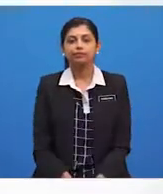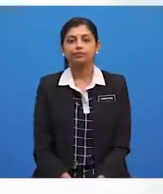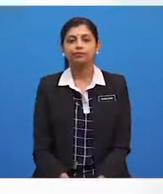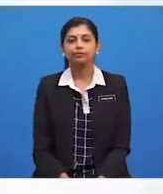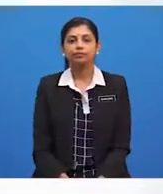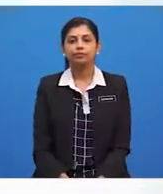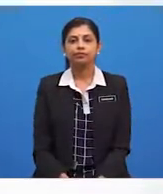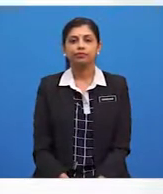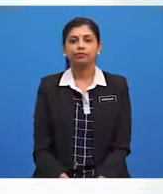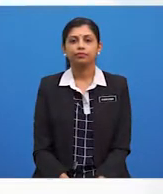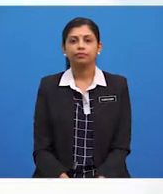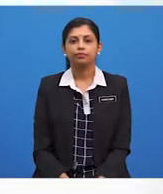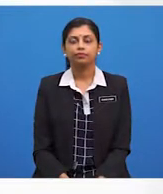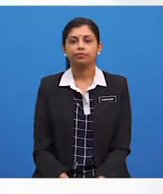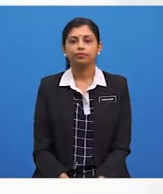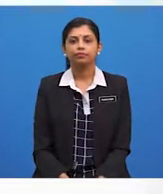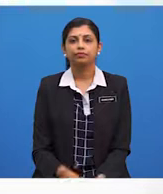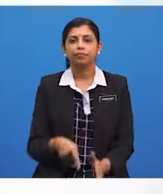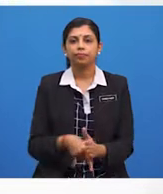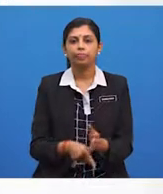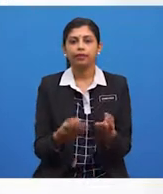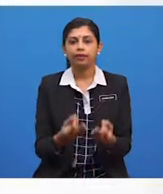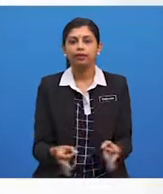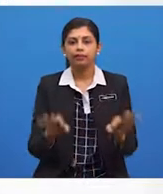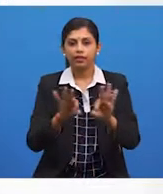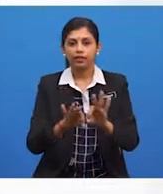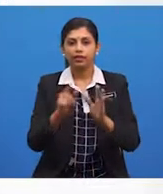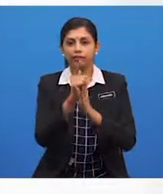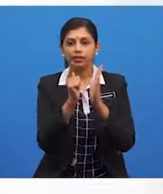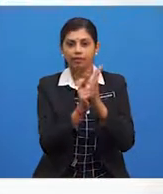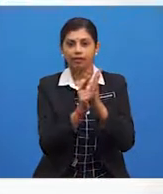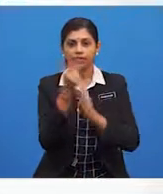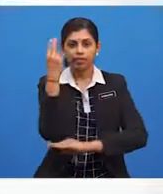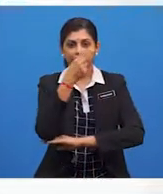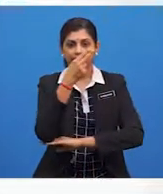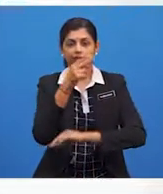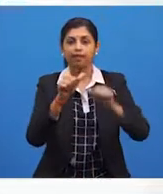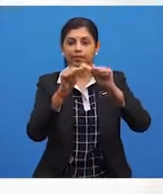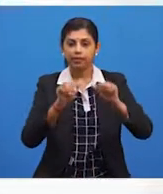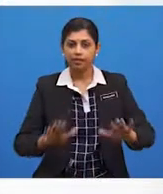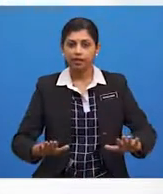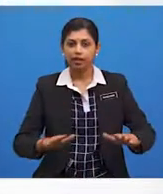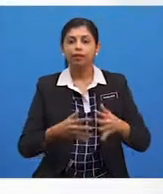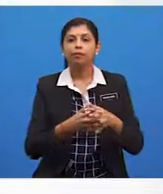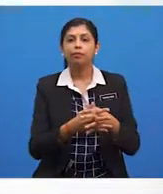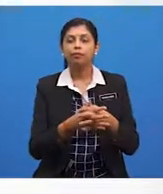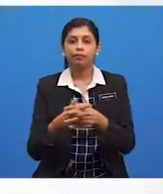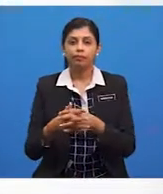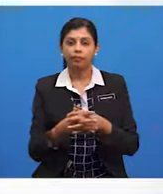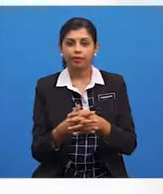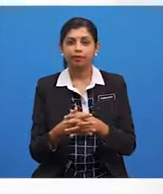akan dapat mempelajari kepentingan perlembagaan terhadap keamanan,